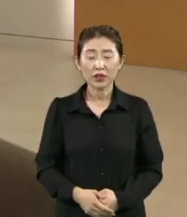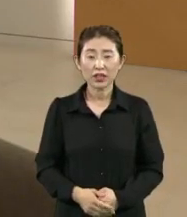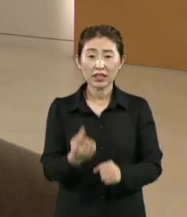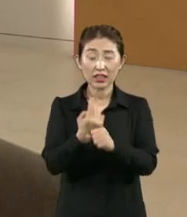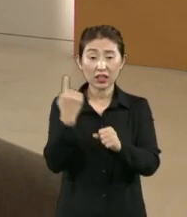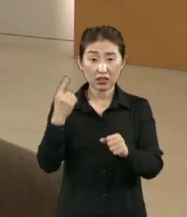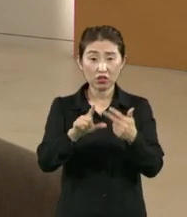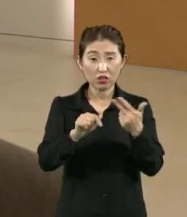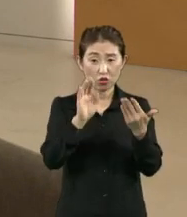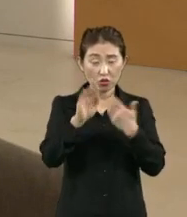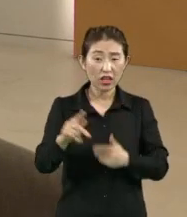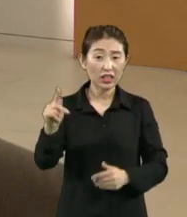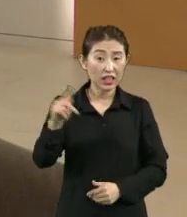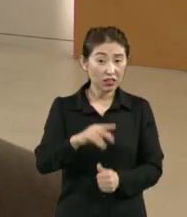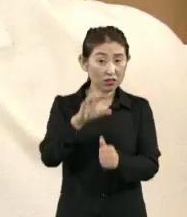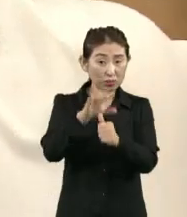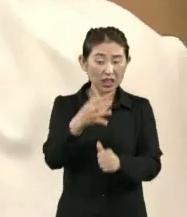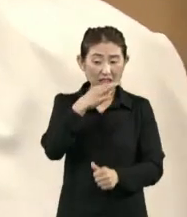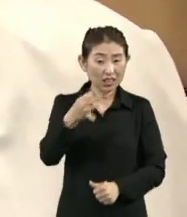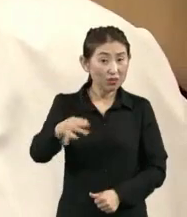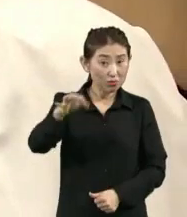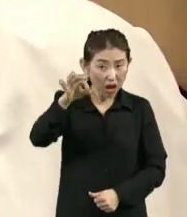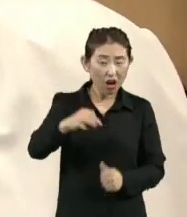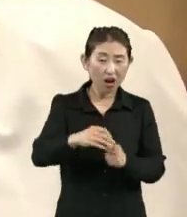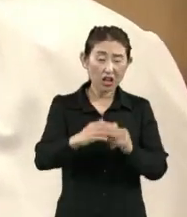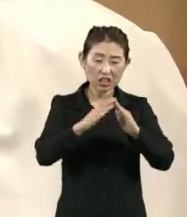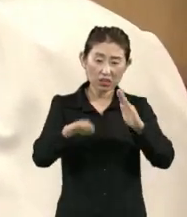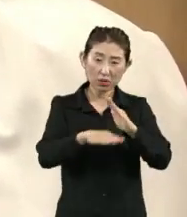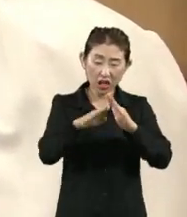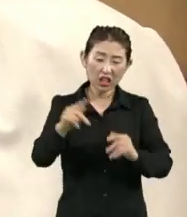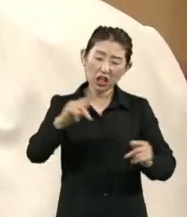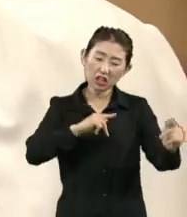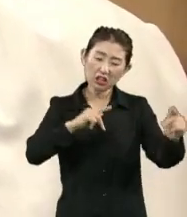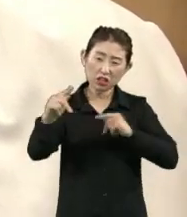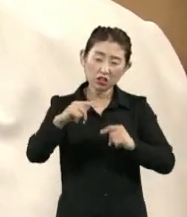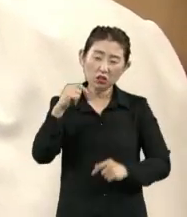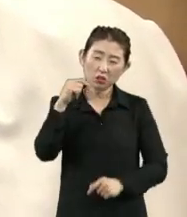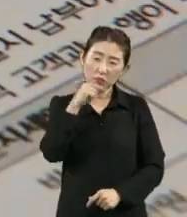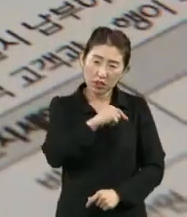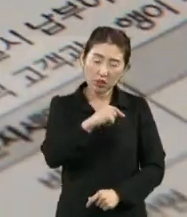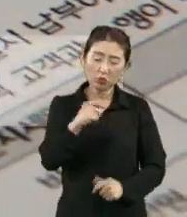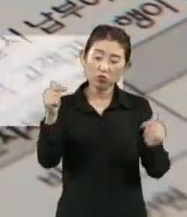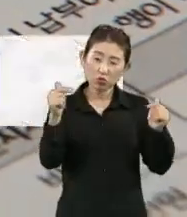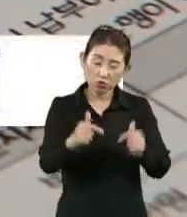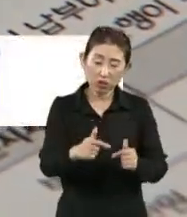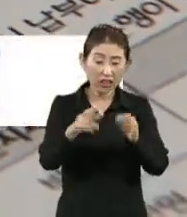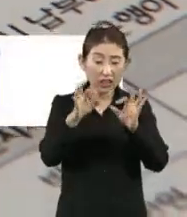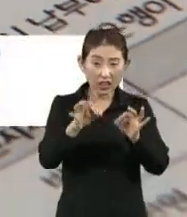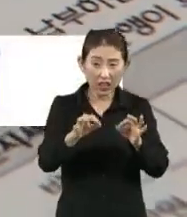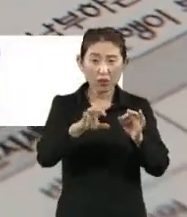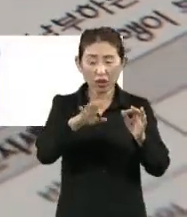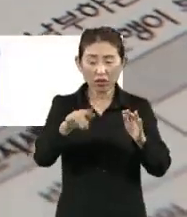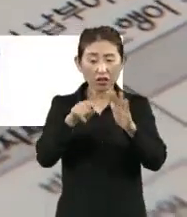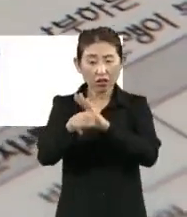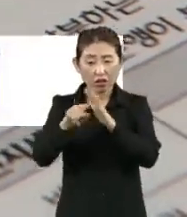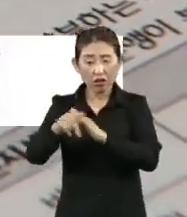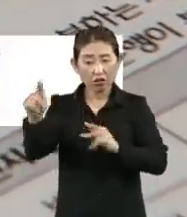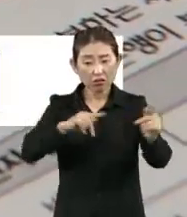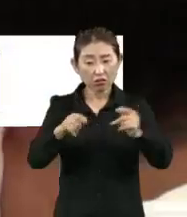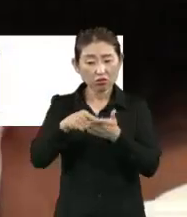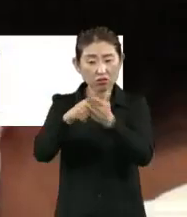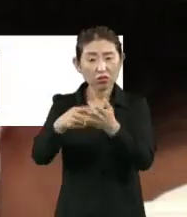지난해 하반기 이후 대출 규제 금리 인상 영향으로 가계부채의 증가세가 꺾이기는 했지만 은행 창구에는 여전히 대출